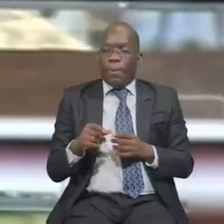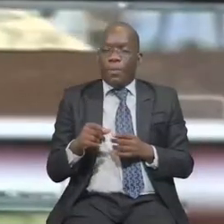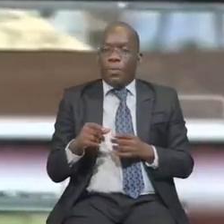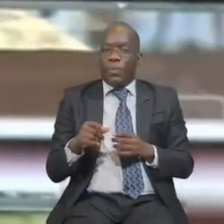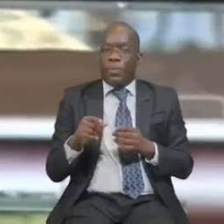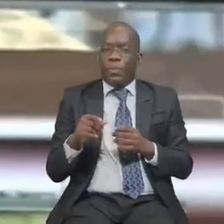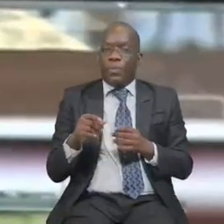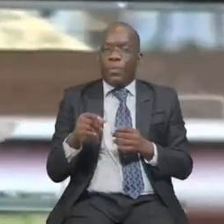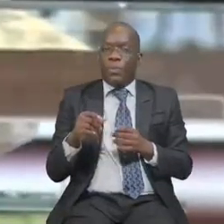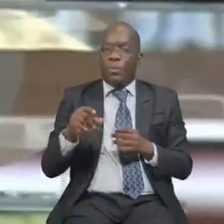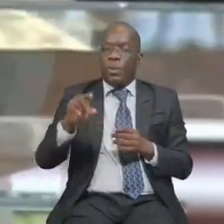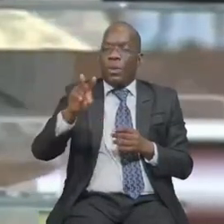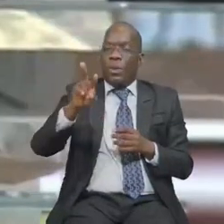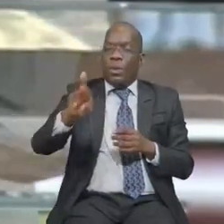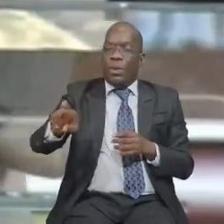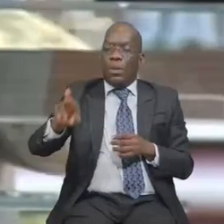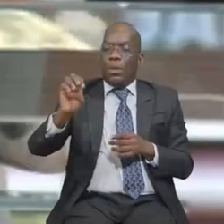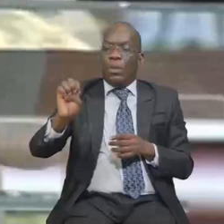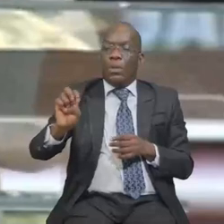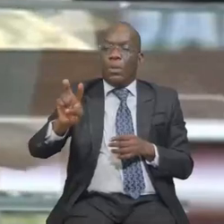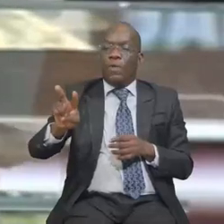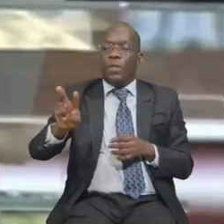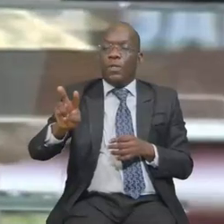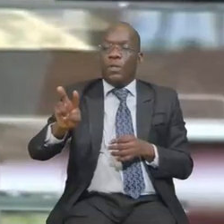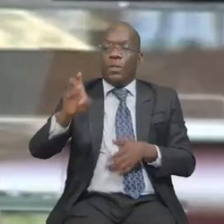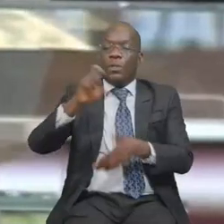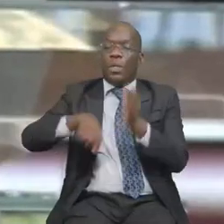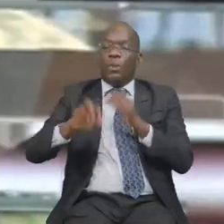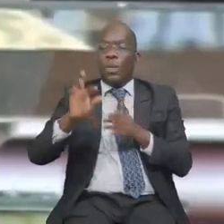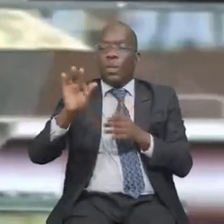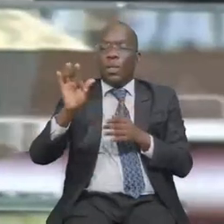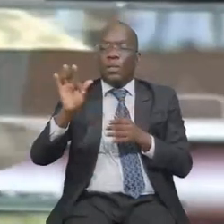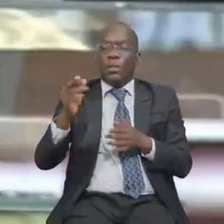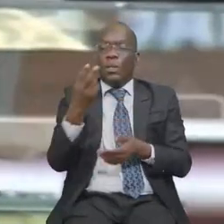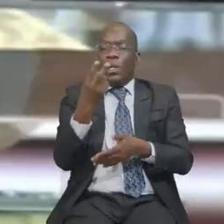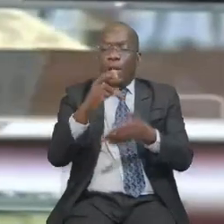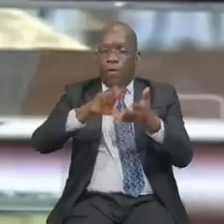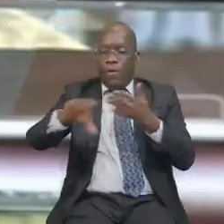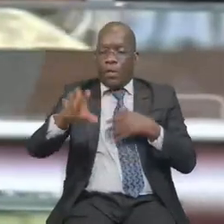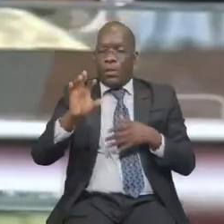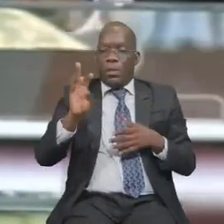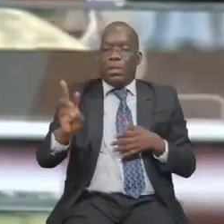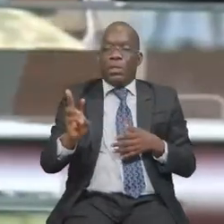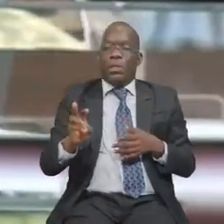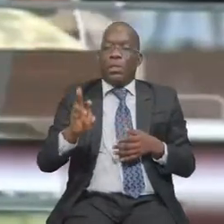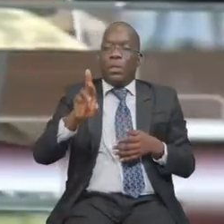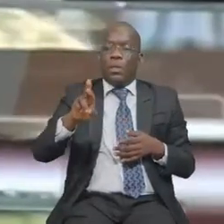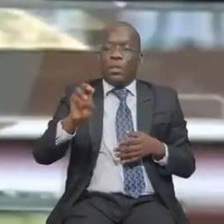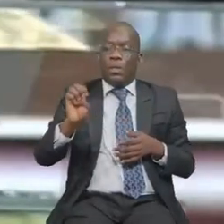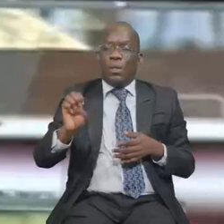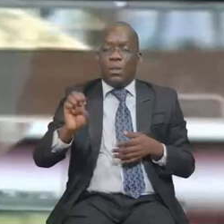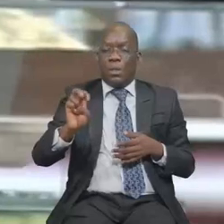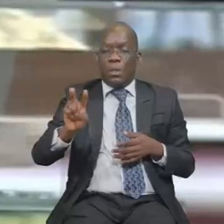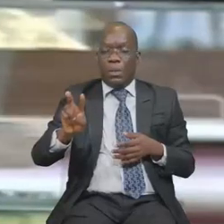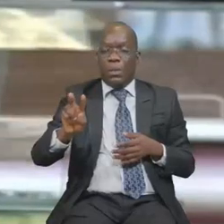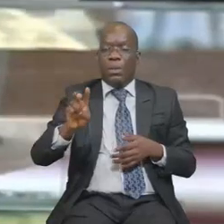En Apocalypse chapitre 19, nous lisons le verset 6. Apocalypse